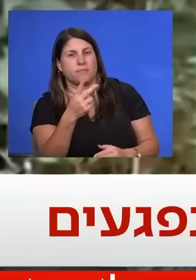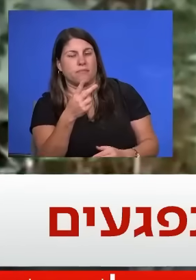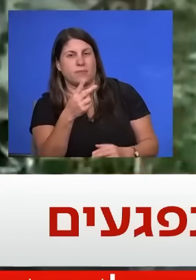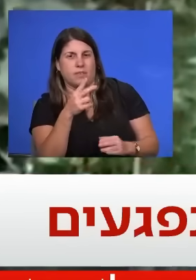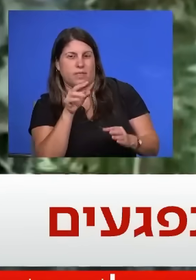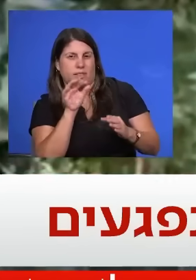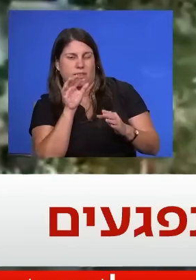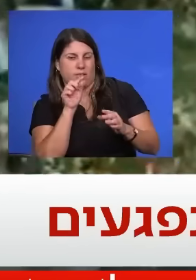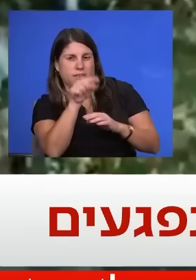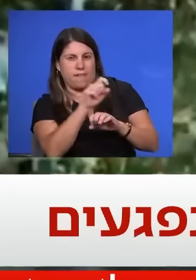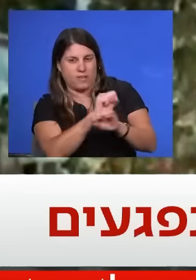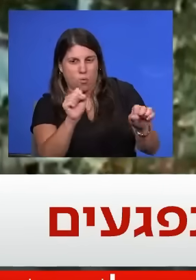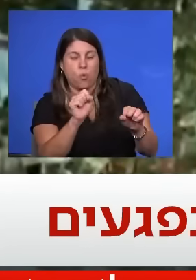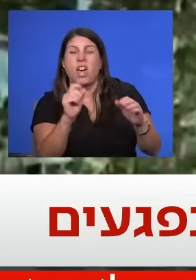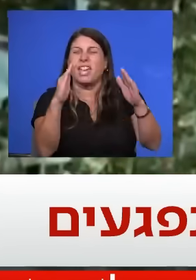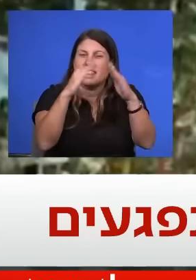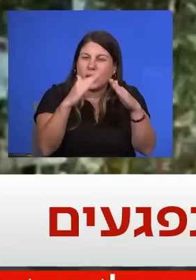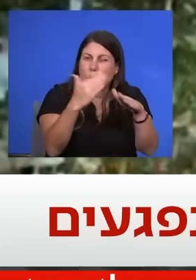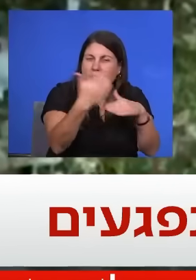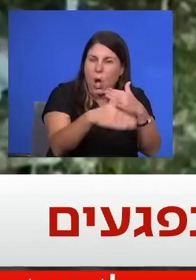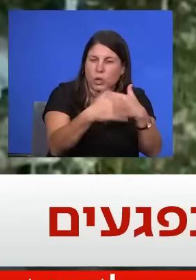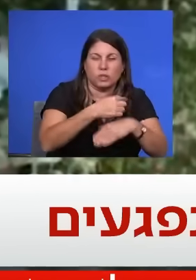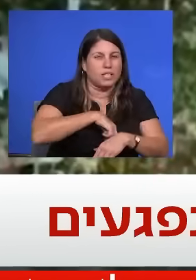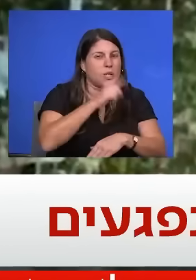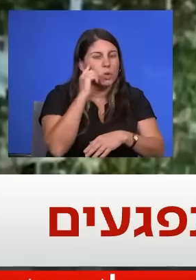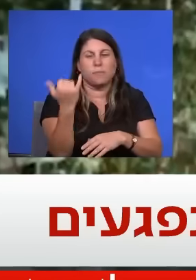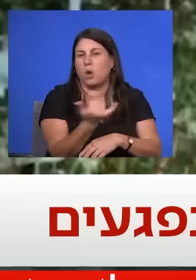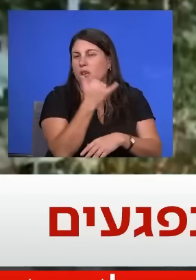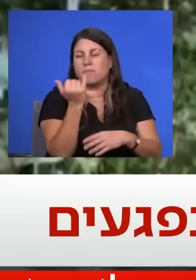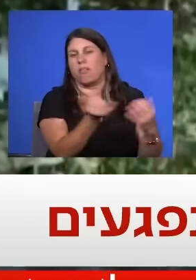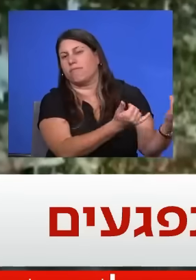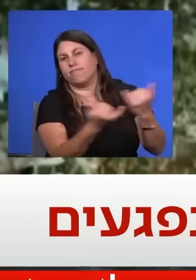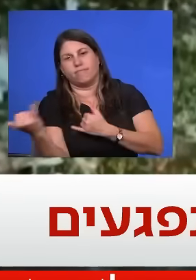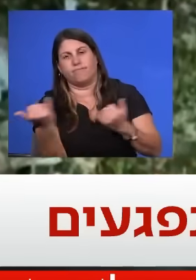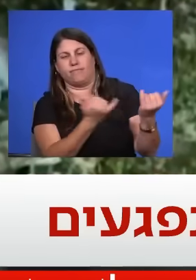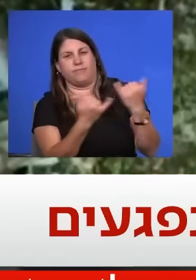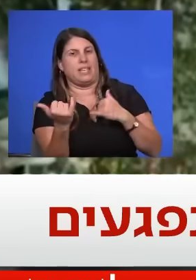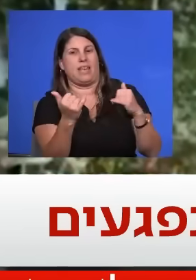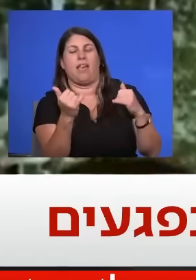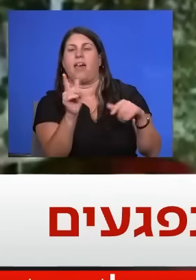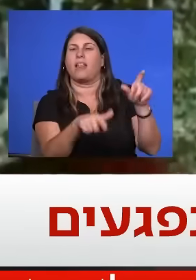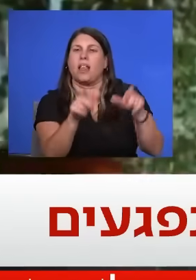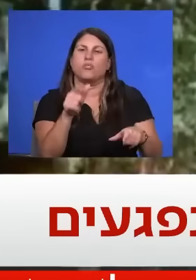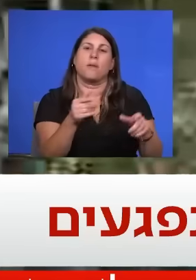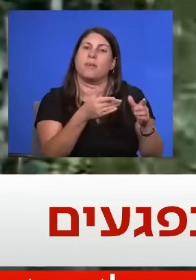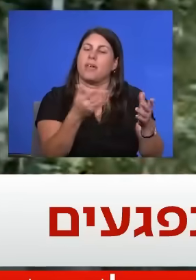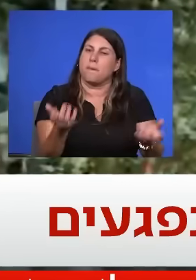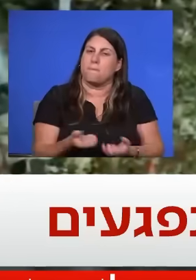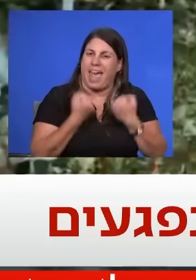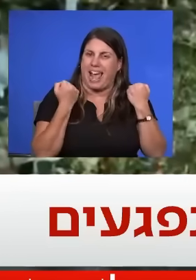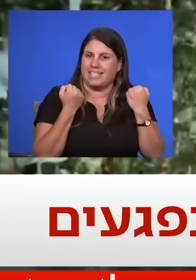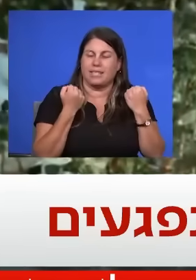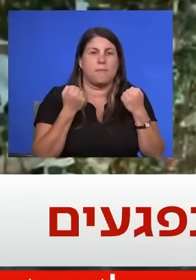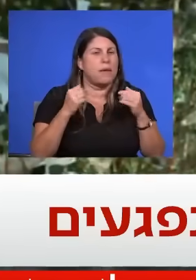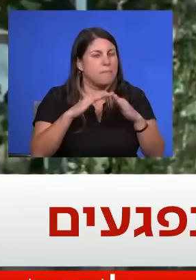אנחנו יודעים שמוציאים כל הזמן את הדיירים, מחלצים אותם, מהדירות הסובבות כמובן